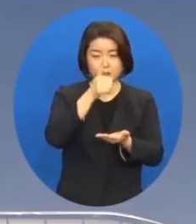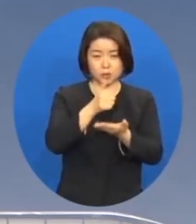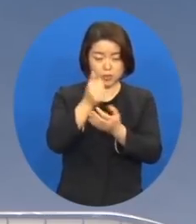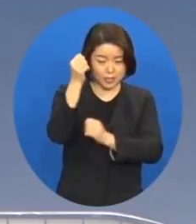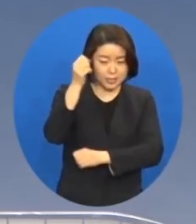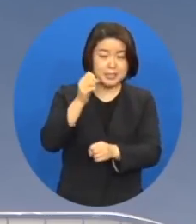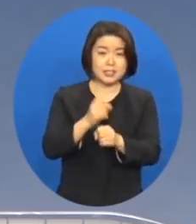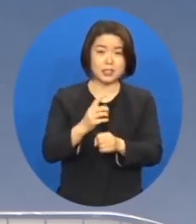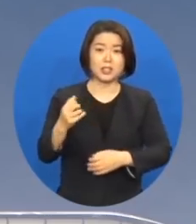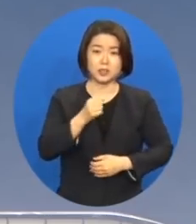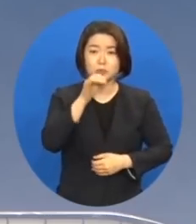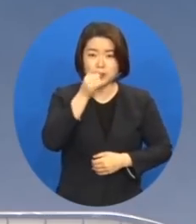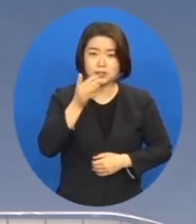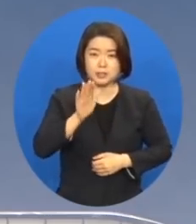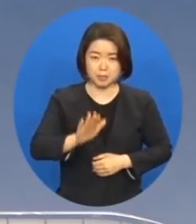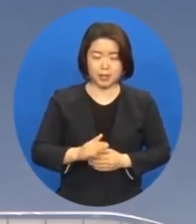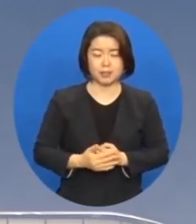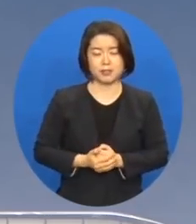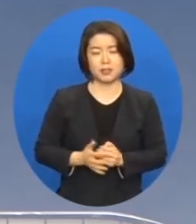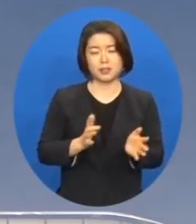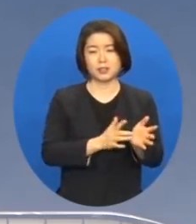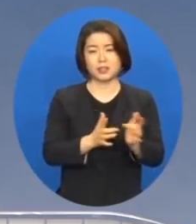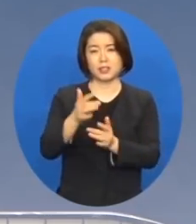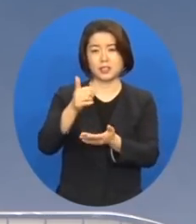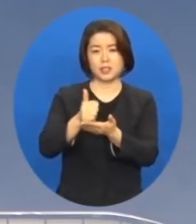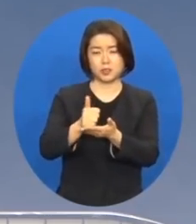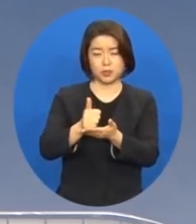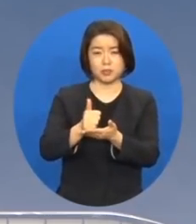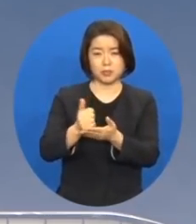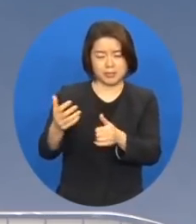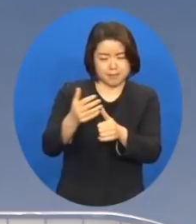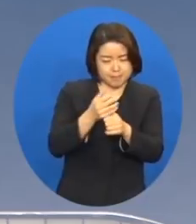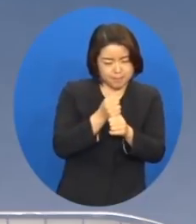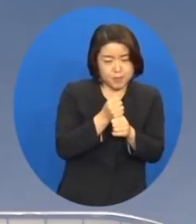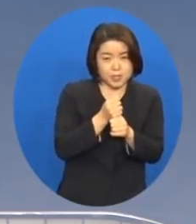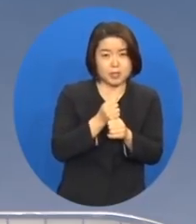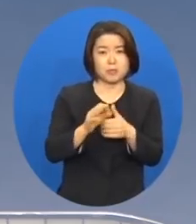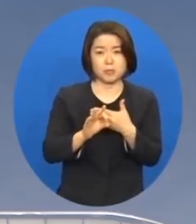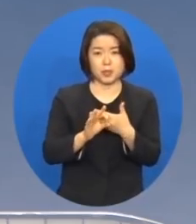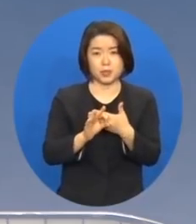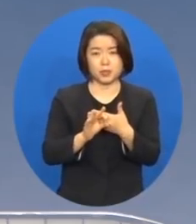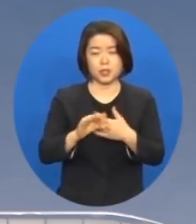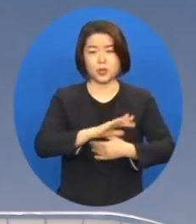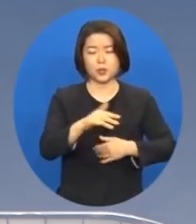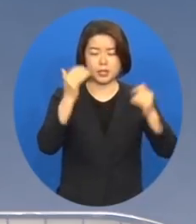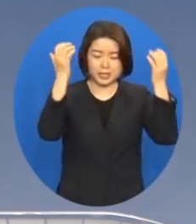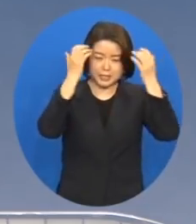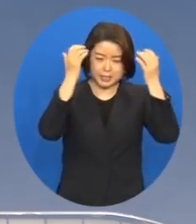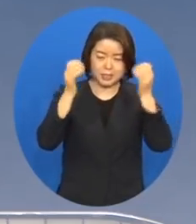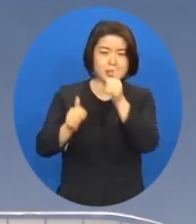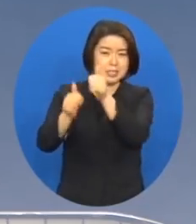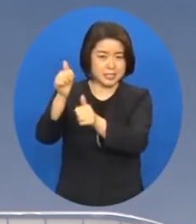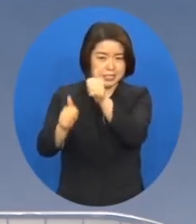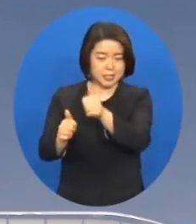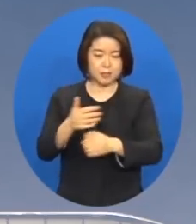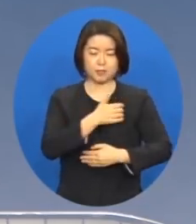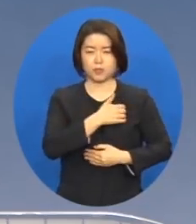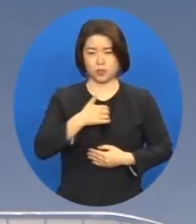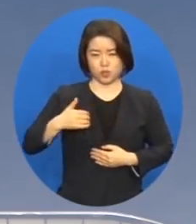있긴 하지만 예수 그리스도를 붙잡으면 우리는 시련도 시험도 능히